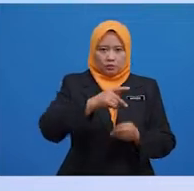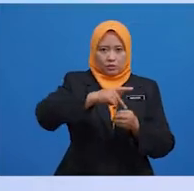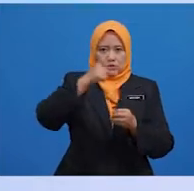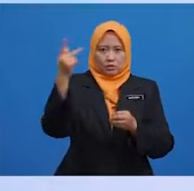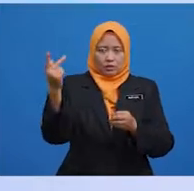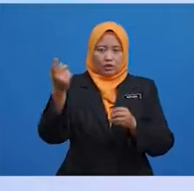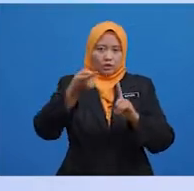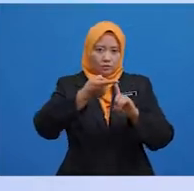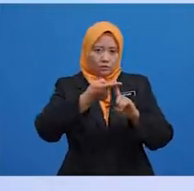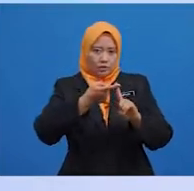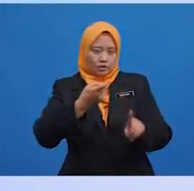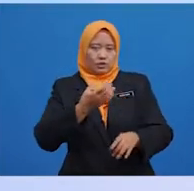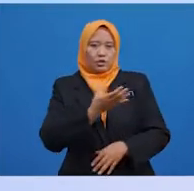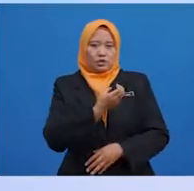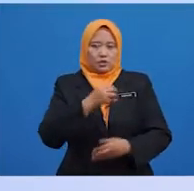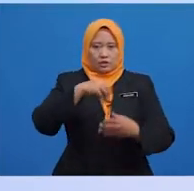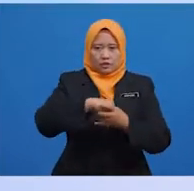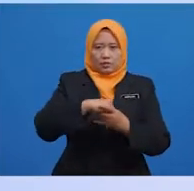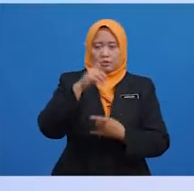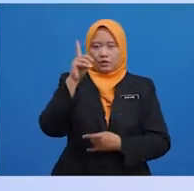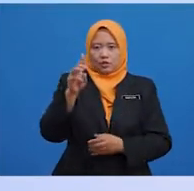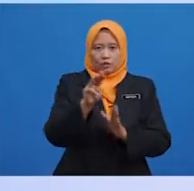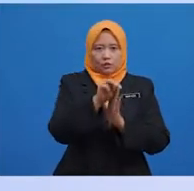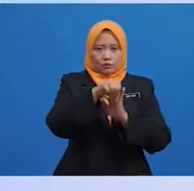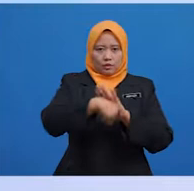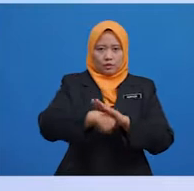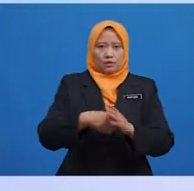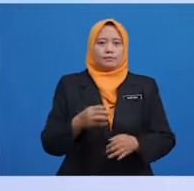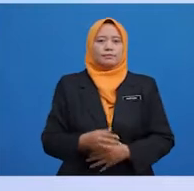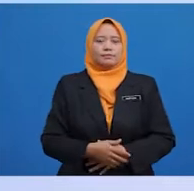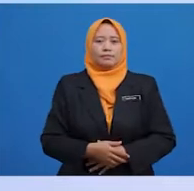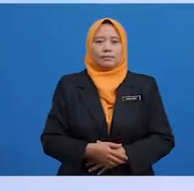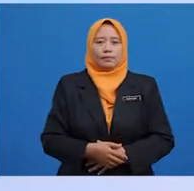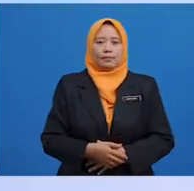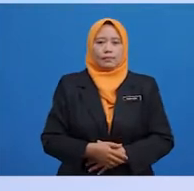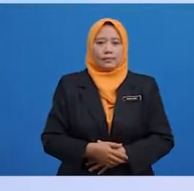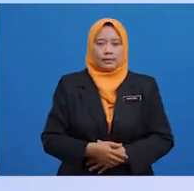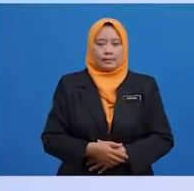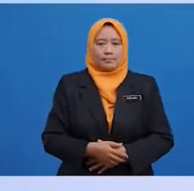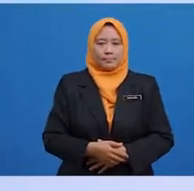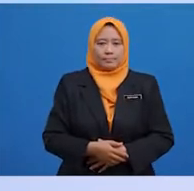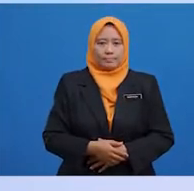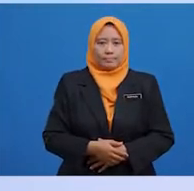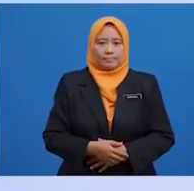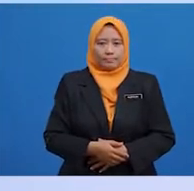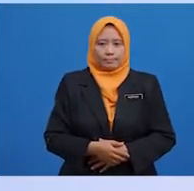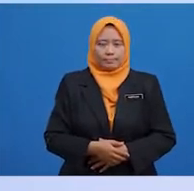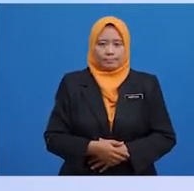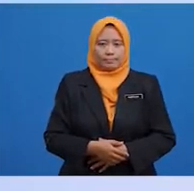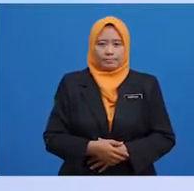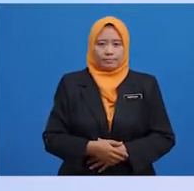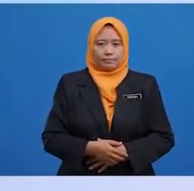satu denyutan. Manakala, keluaran jantung merupakan amount darah yang dipam keluar